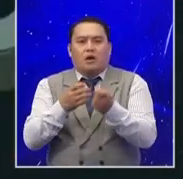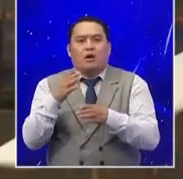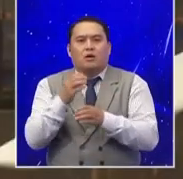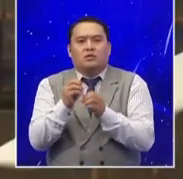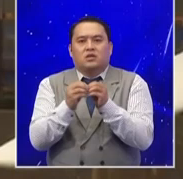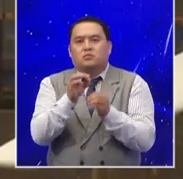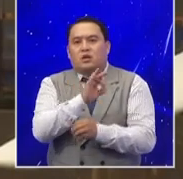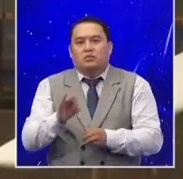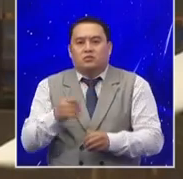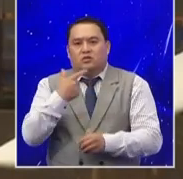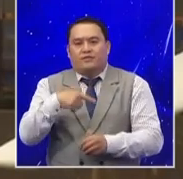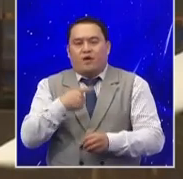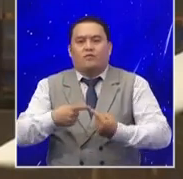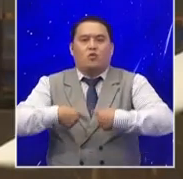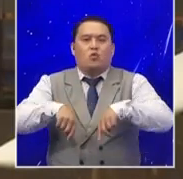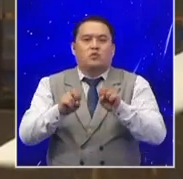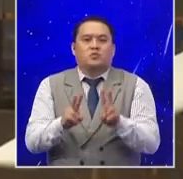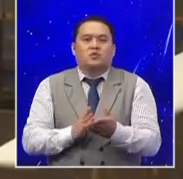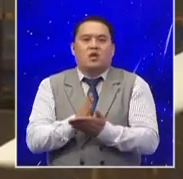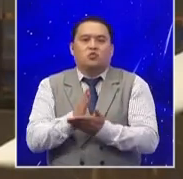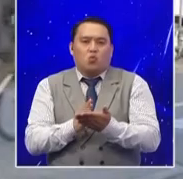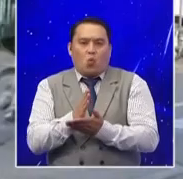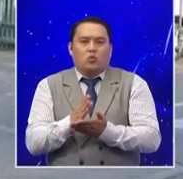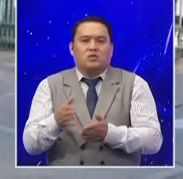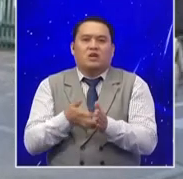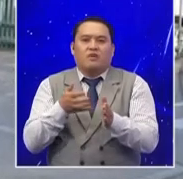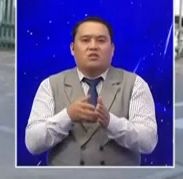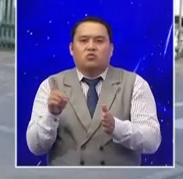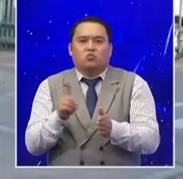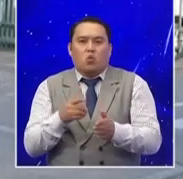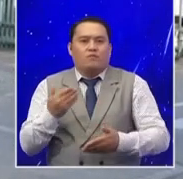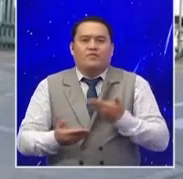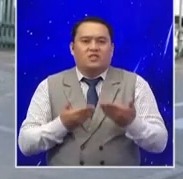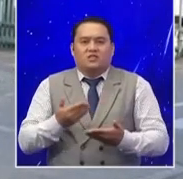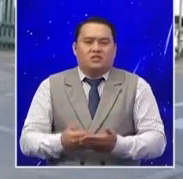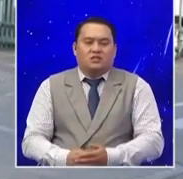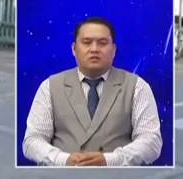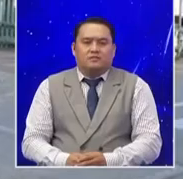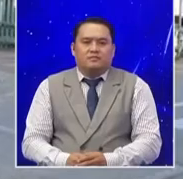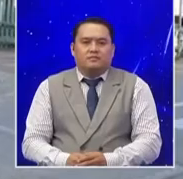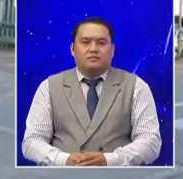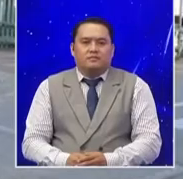сократить 10% своего штата. Но это, судя по всему, оказалось недостаточно, чтобы выжить в новой реальности.